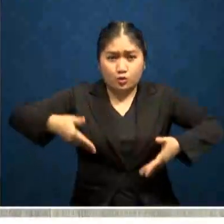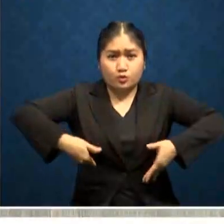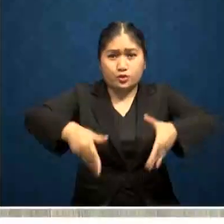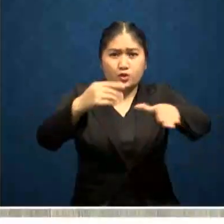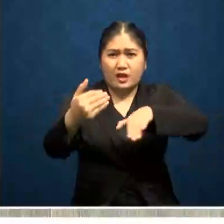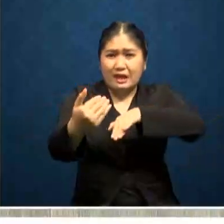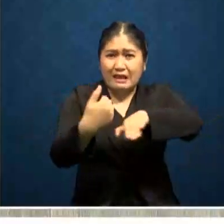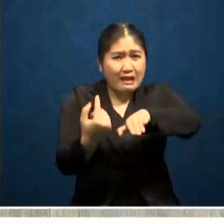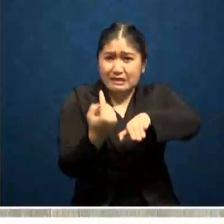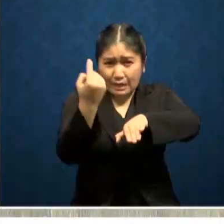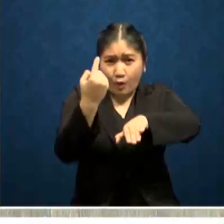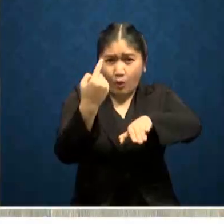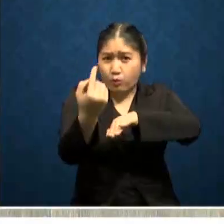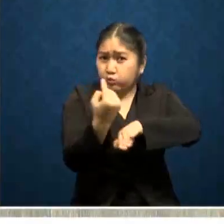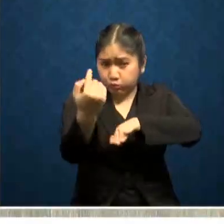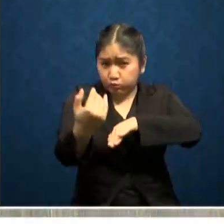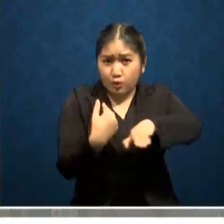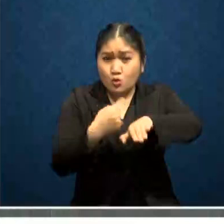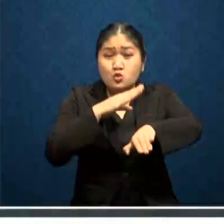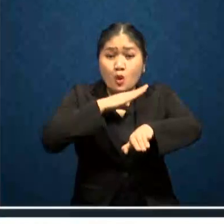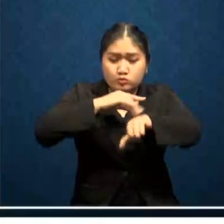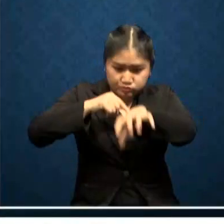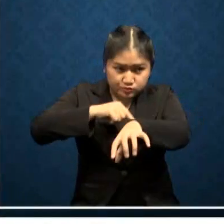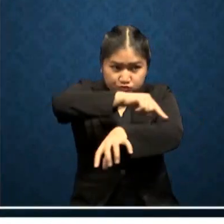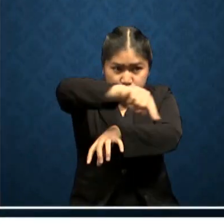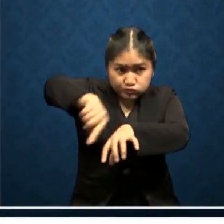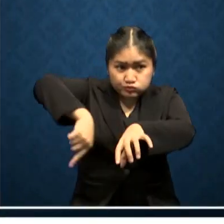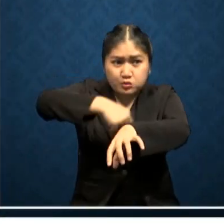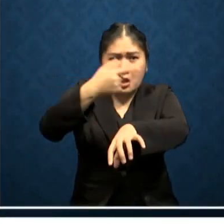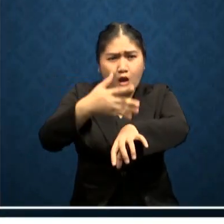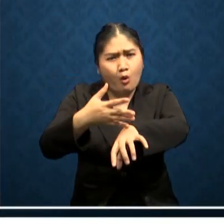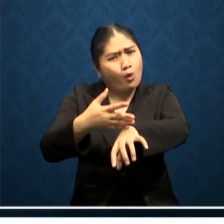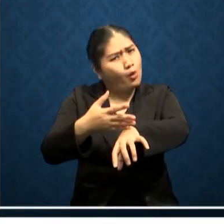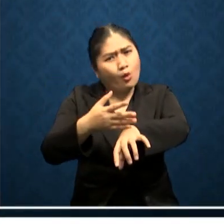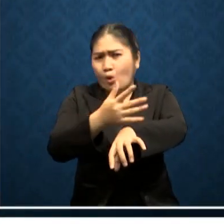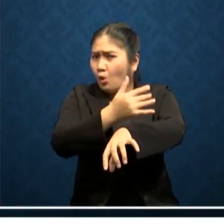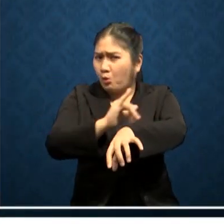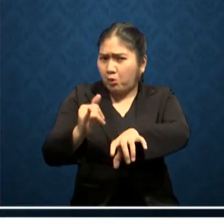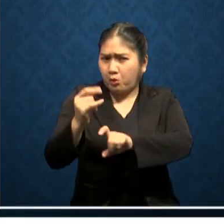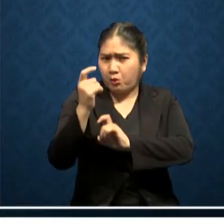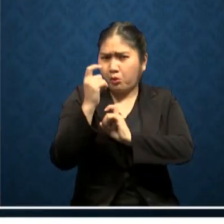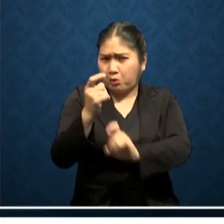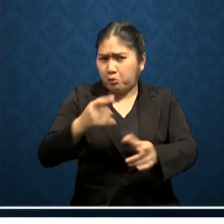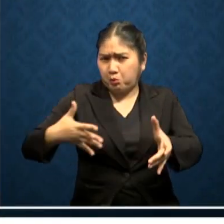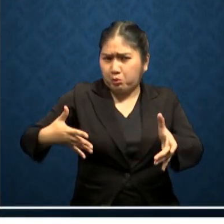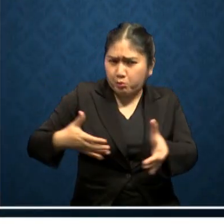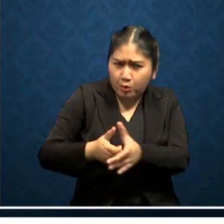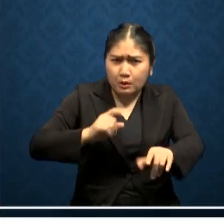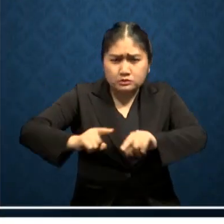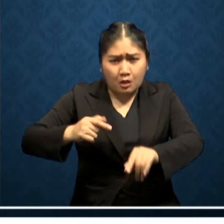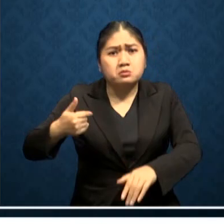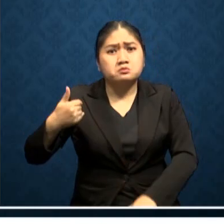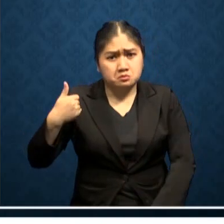kalauung re grocery 167เพระว่